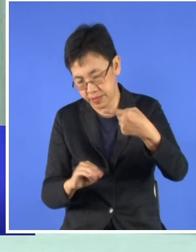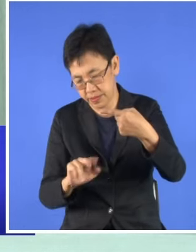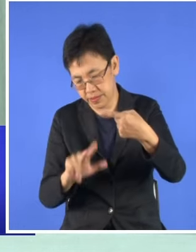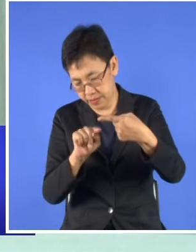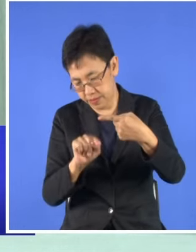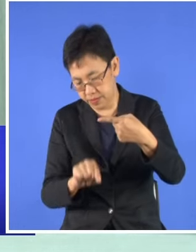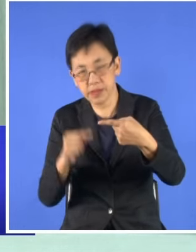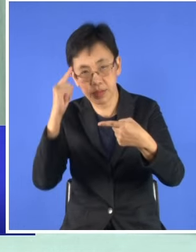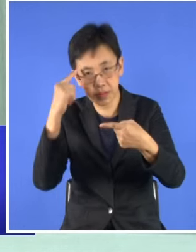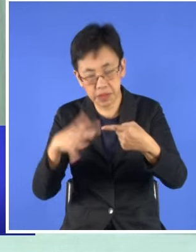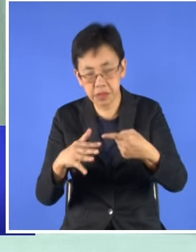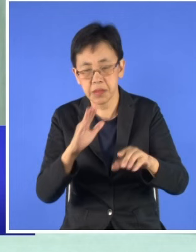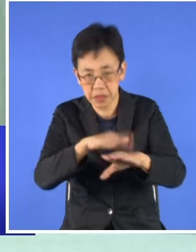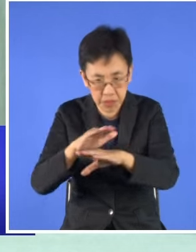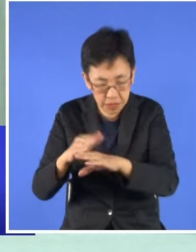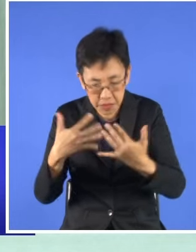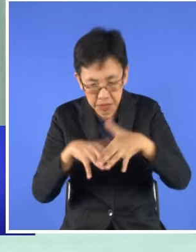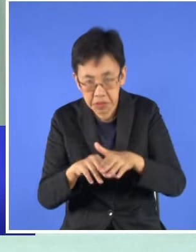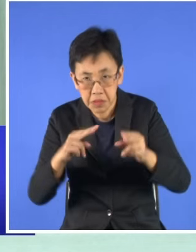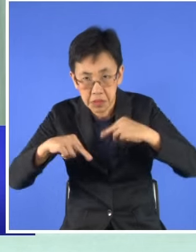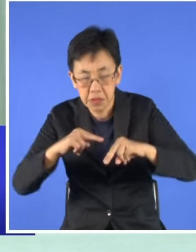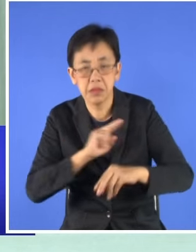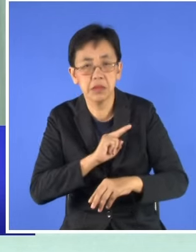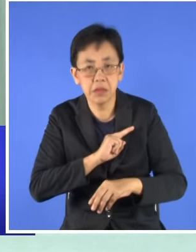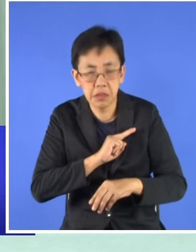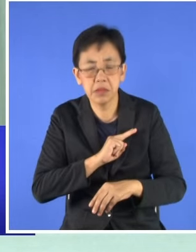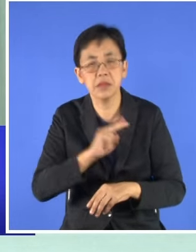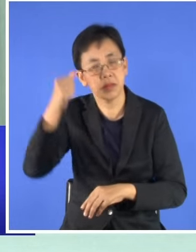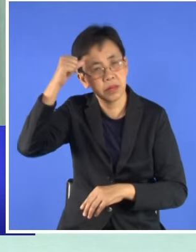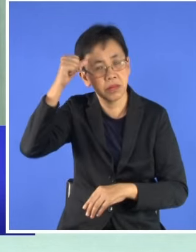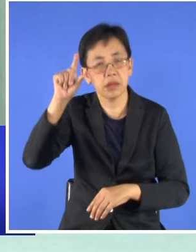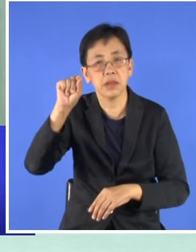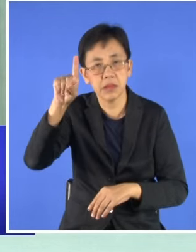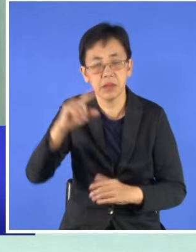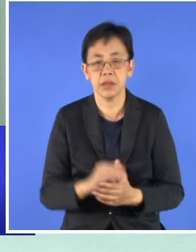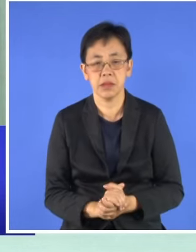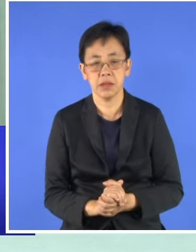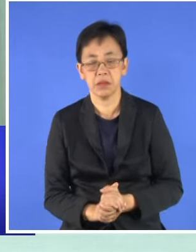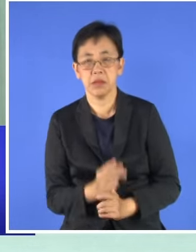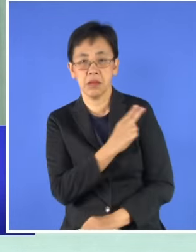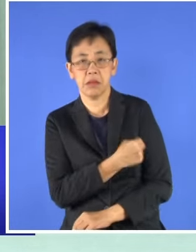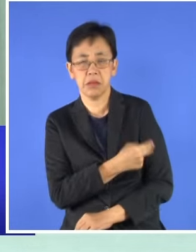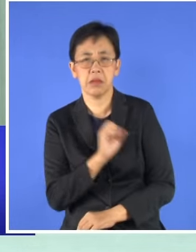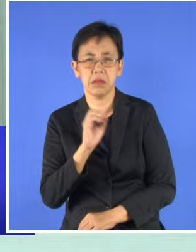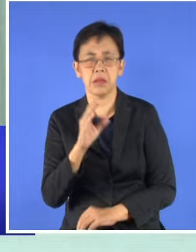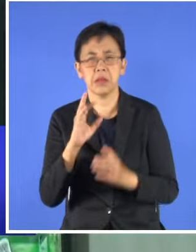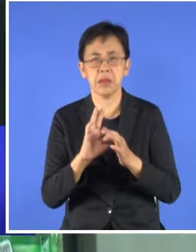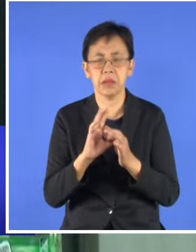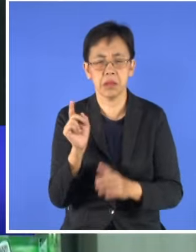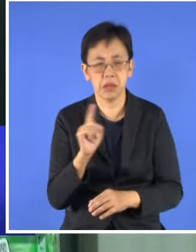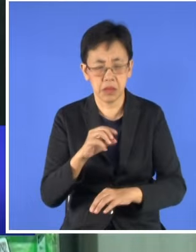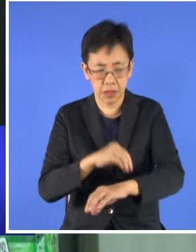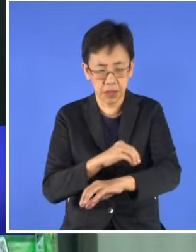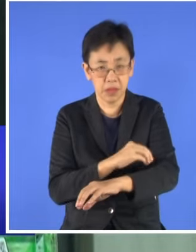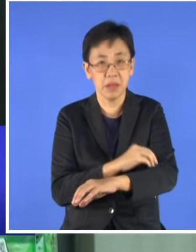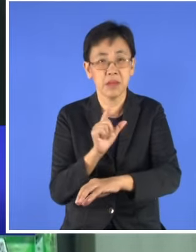ได้ประสารให้เฝาระวงตัวเองในระยะเบื้องต้นใน 21 วันหมอทุงชัยนี่บอกว่าความหน้ากังวลของฝีดาษวานอน